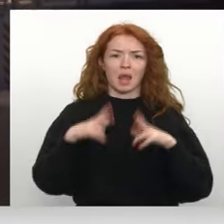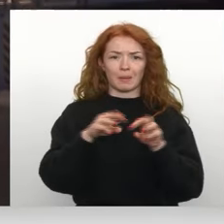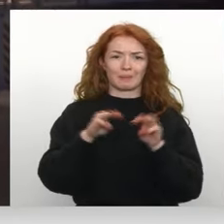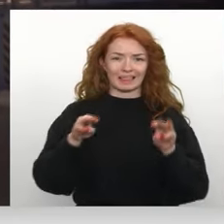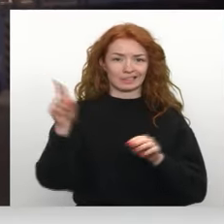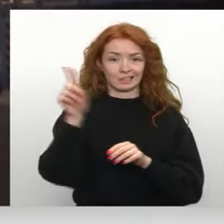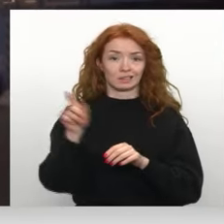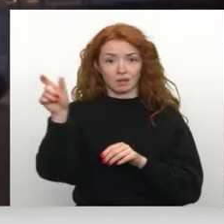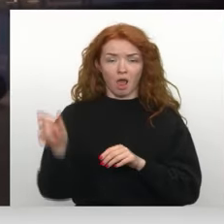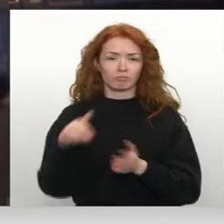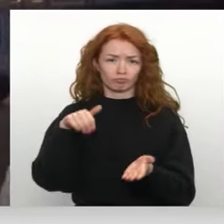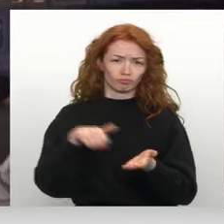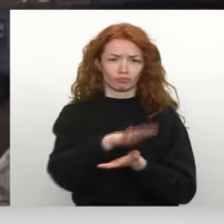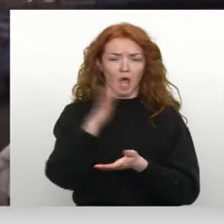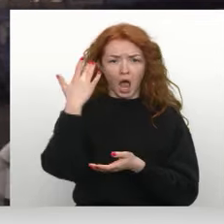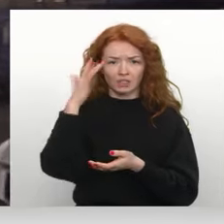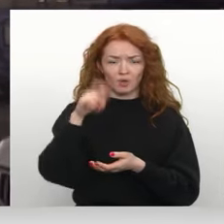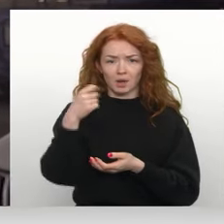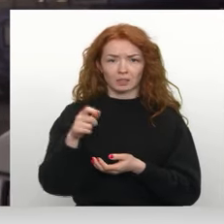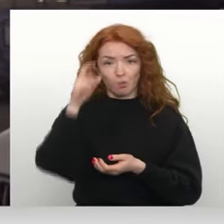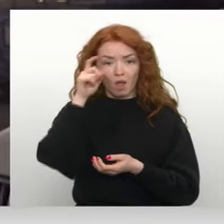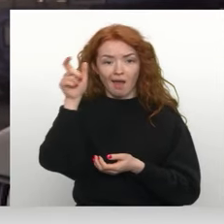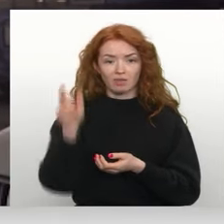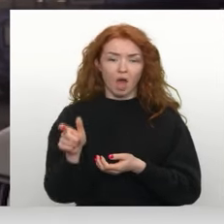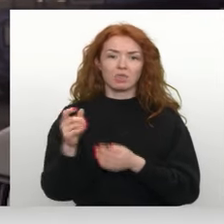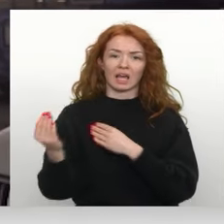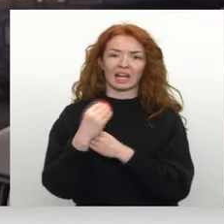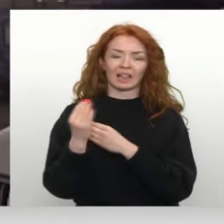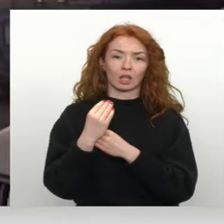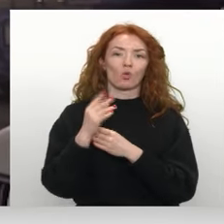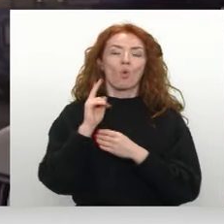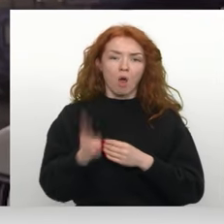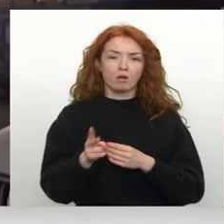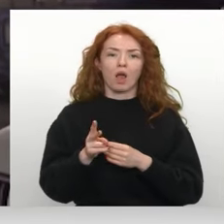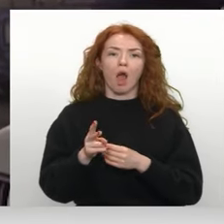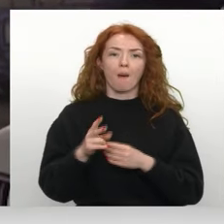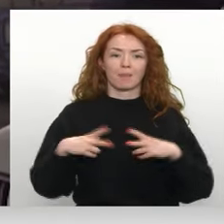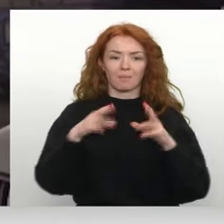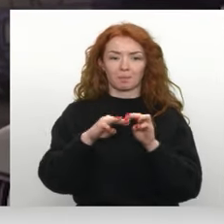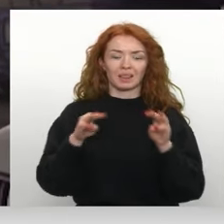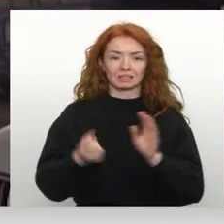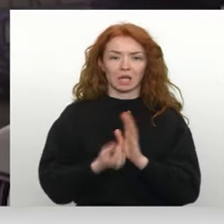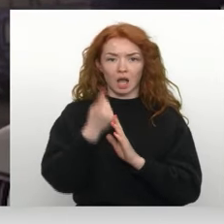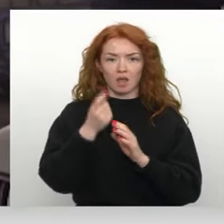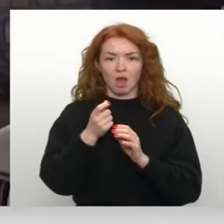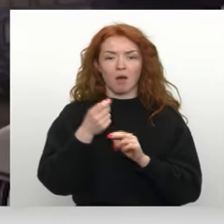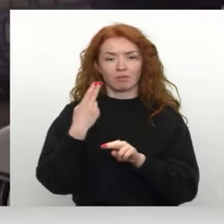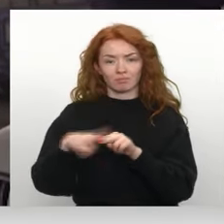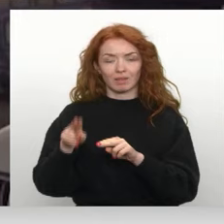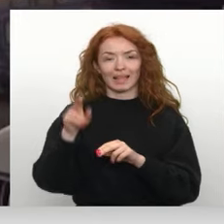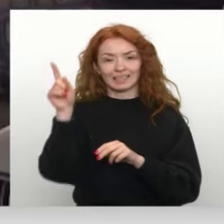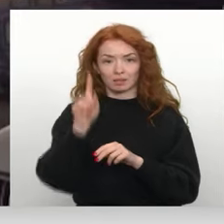netanjahu ir noraidījis asv prezidenta džo baidena pārmetumus ka netanjahu nodara izraēlai vairāk pāri nekā